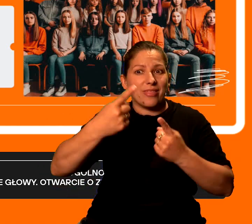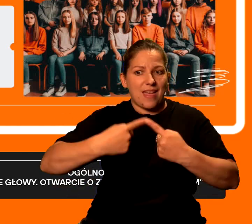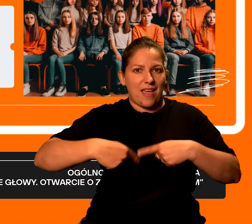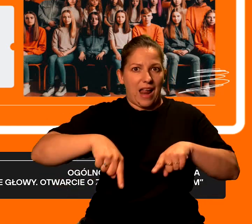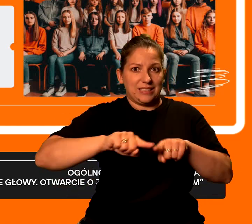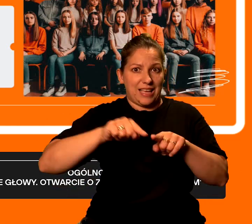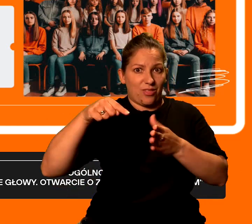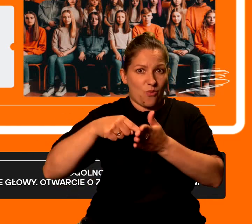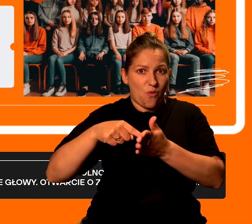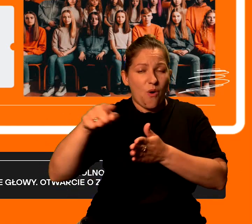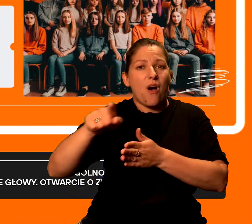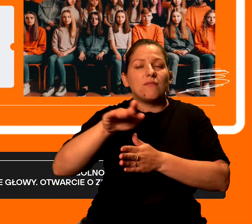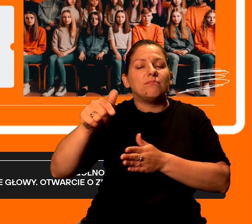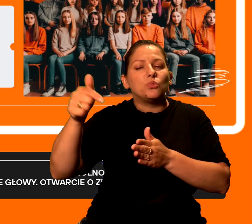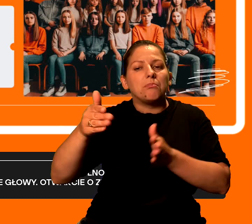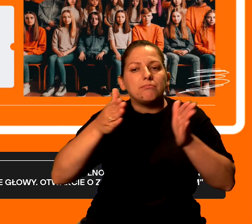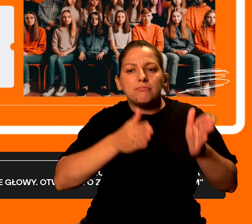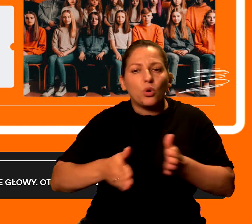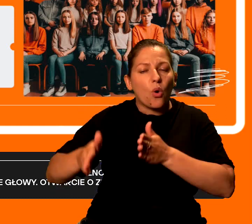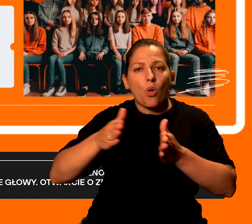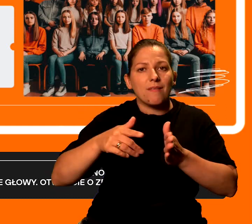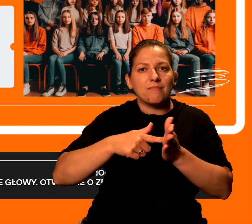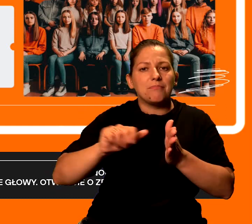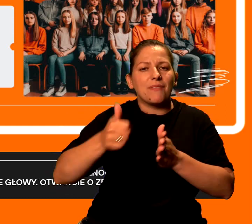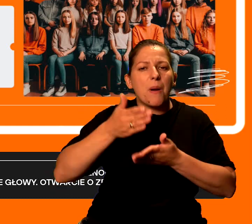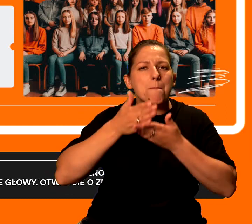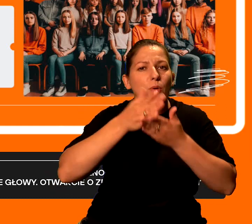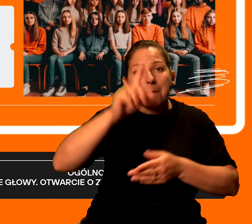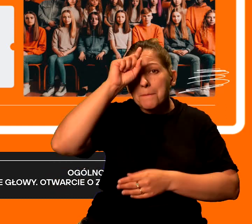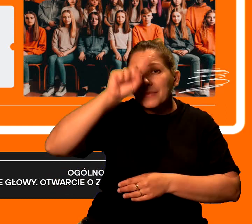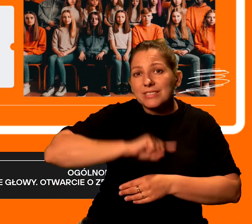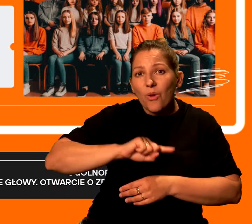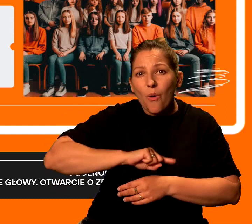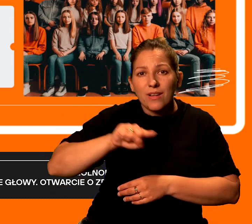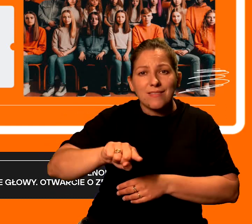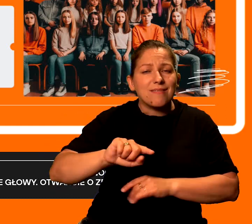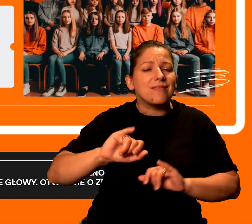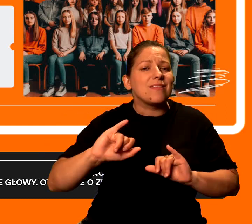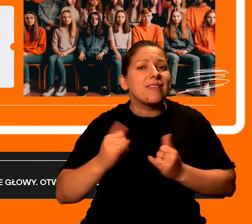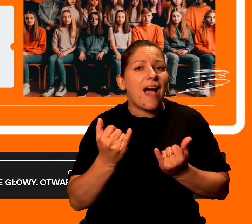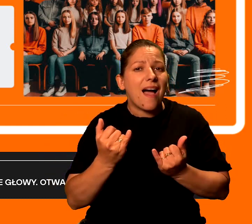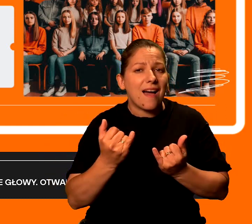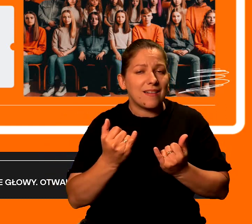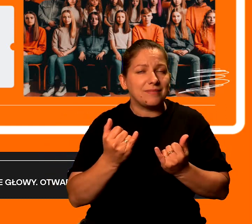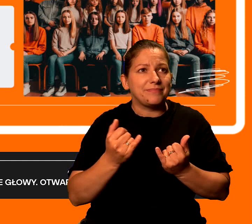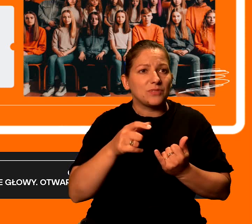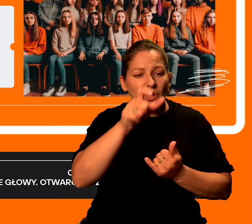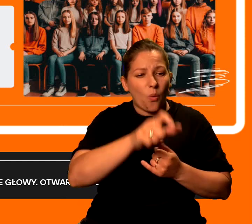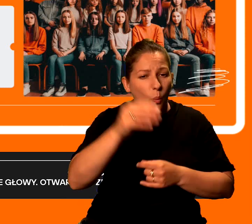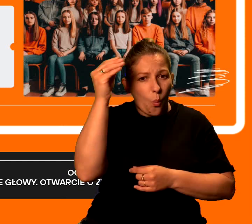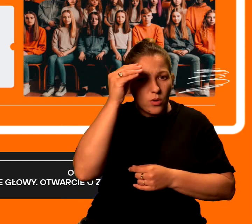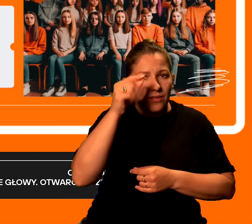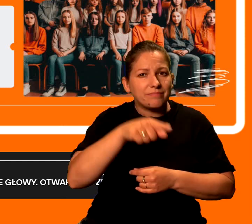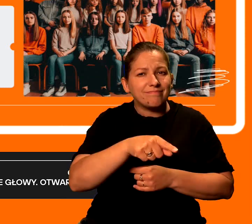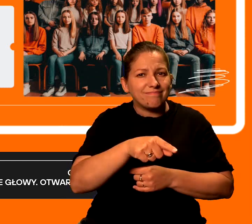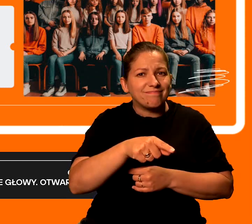i oni mają być przygotowani w tej pierwszej pomocy psychologicznej do tego, jak tego ucznia z tym wszystkim,